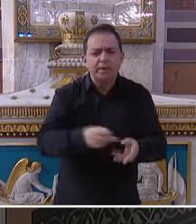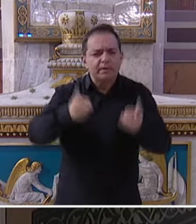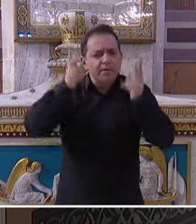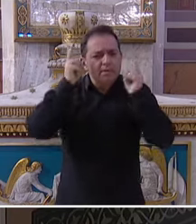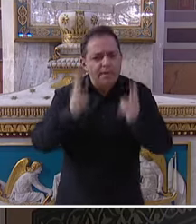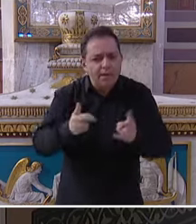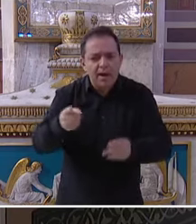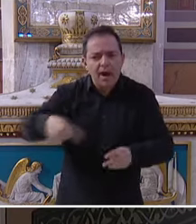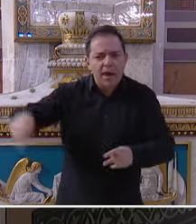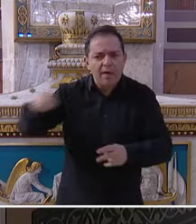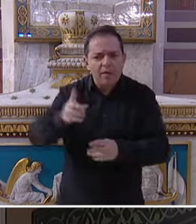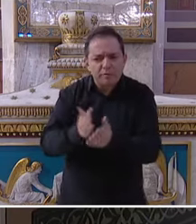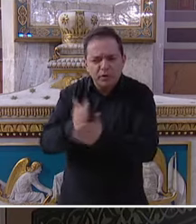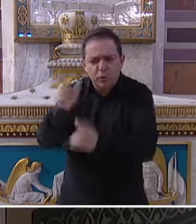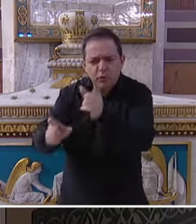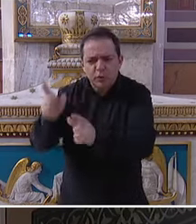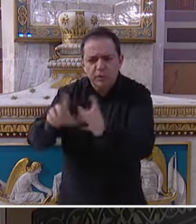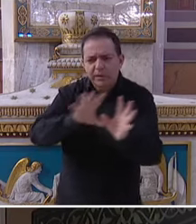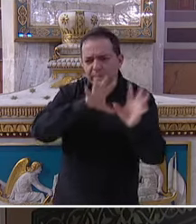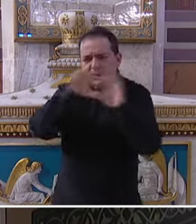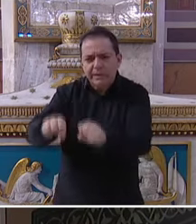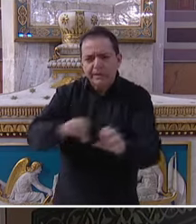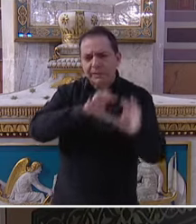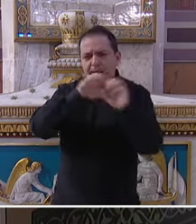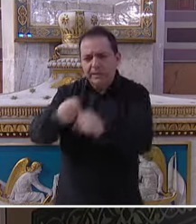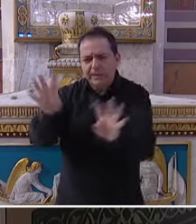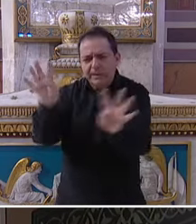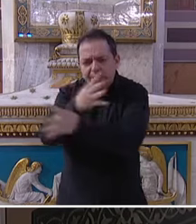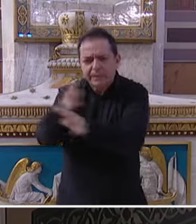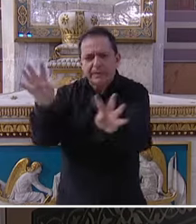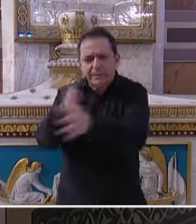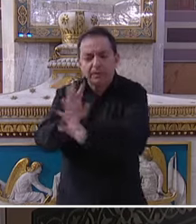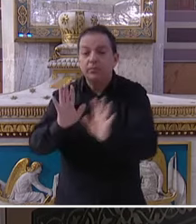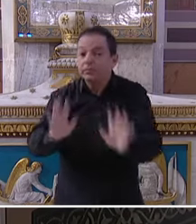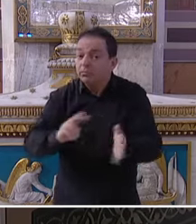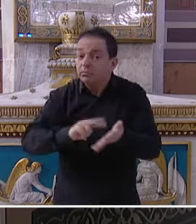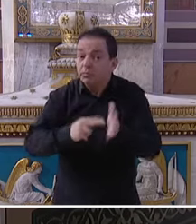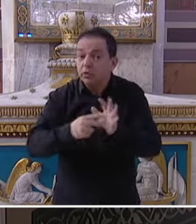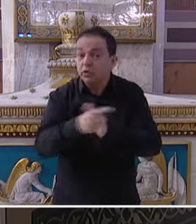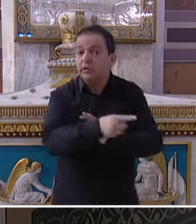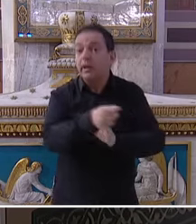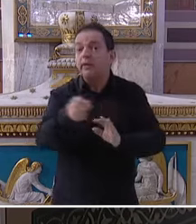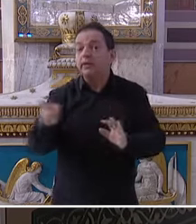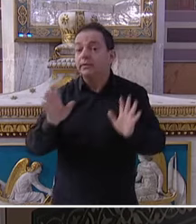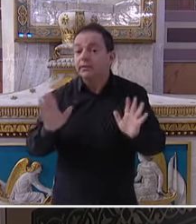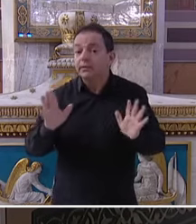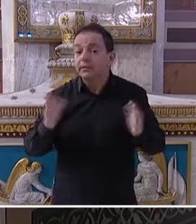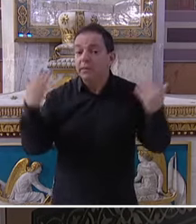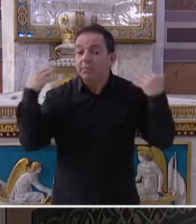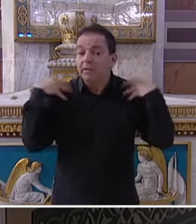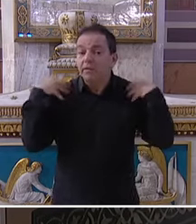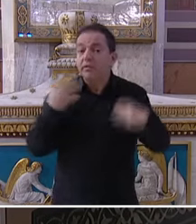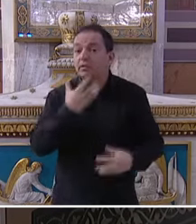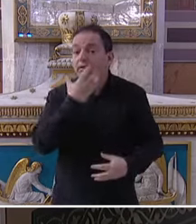πίμνιο. Και ο Απόστολος εφιστά την προσοχή των ποιμένων της